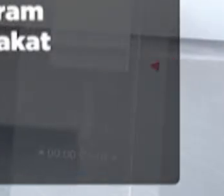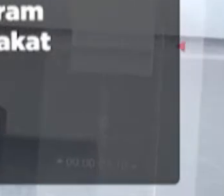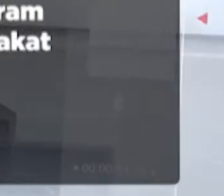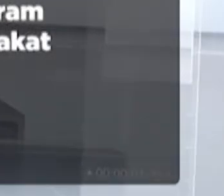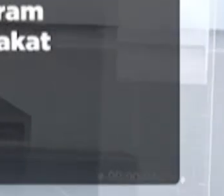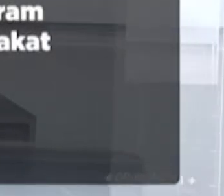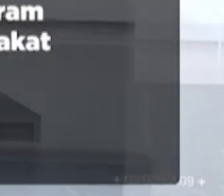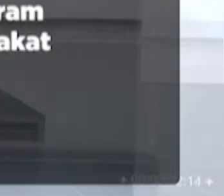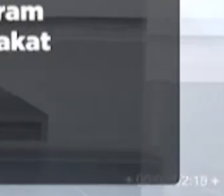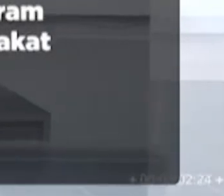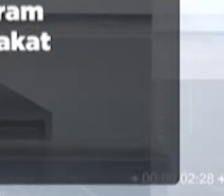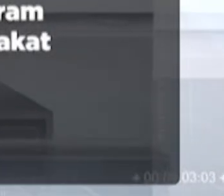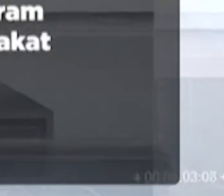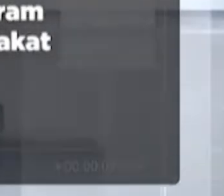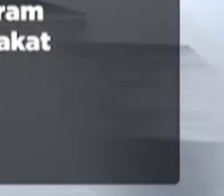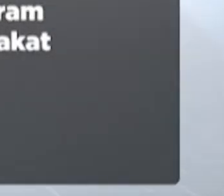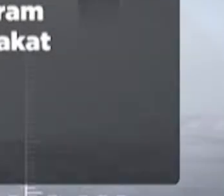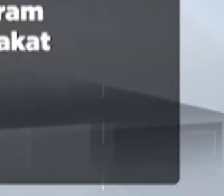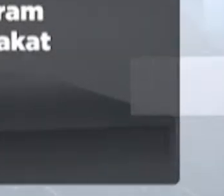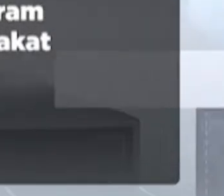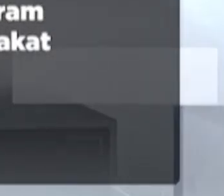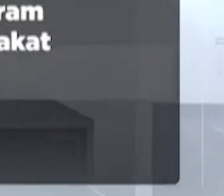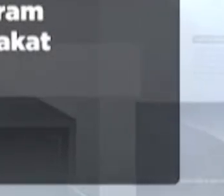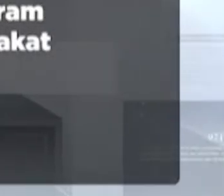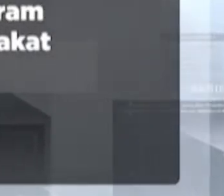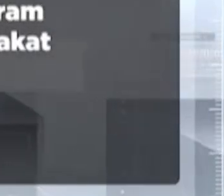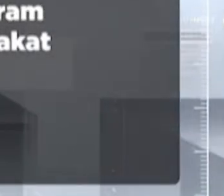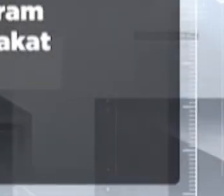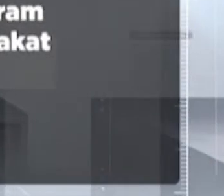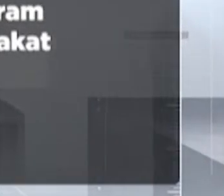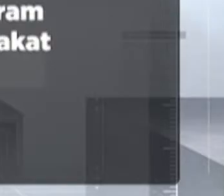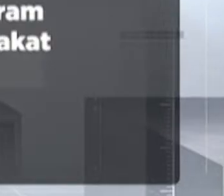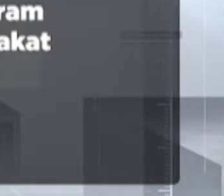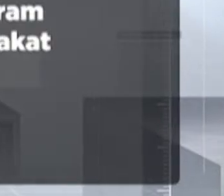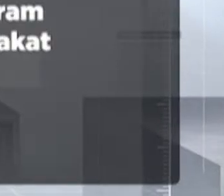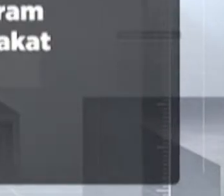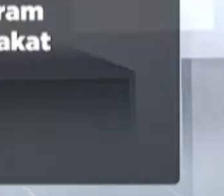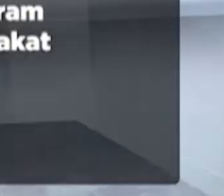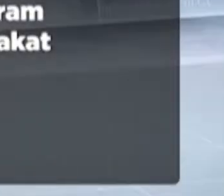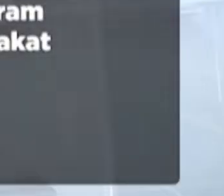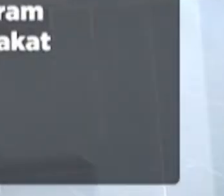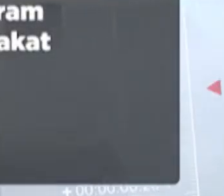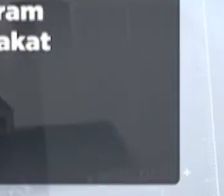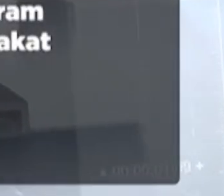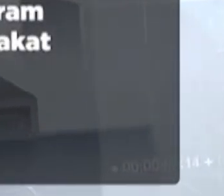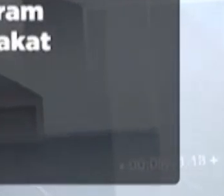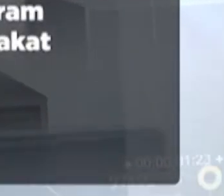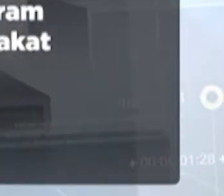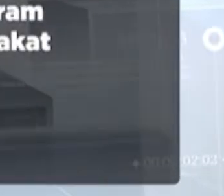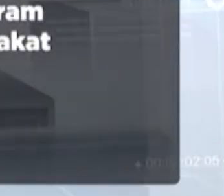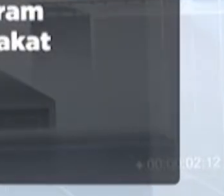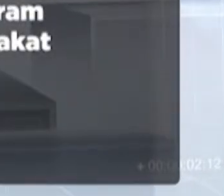Dr. Andus Amilin A. Bulungo, MPDI, Tenaga Ahli Madya P3MD Kementerian Desa Sulawesi Tengah.